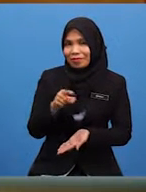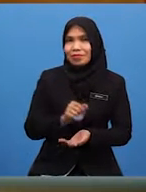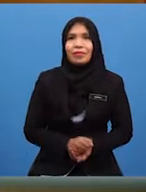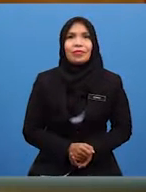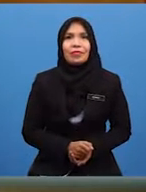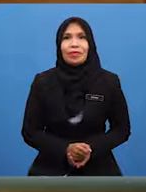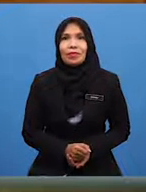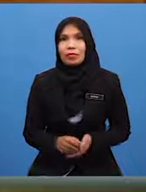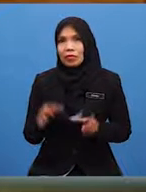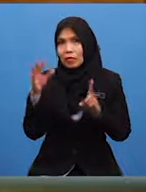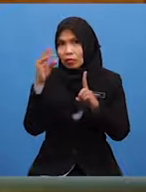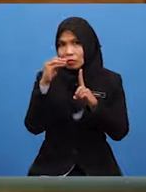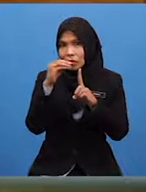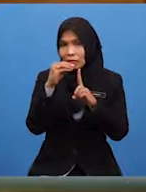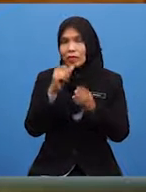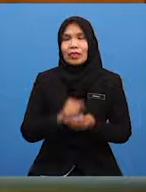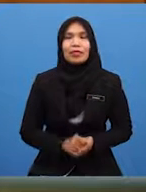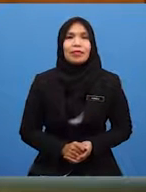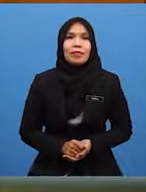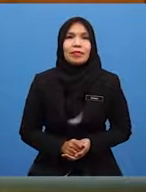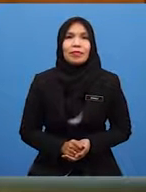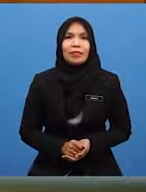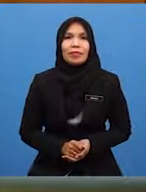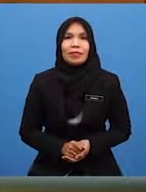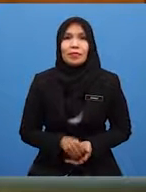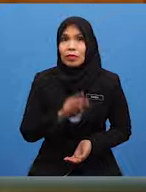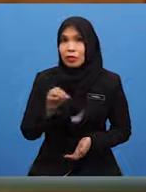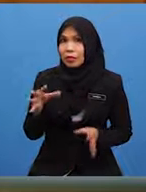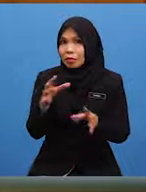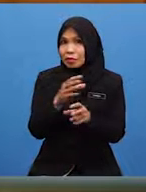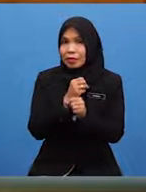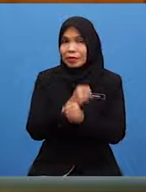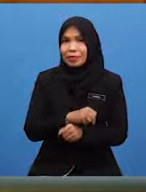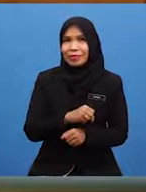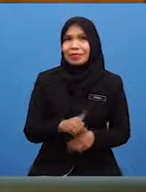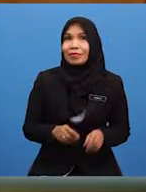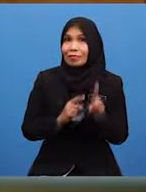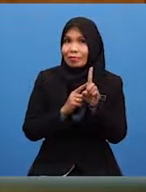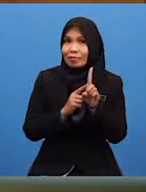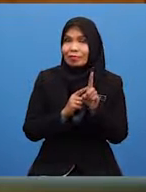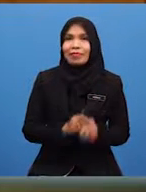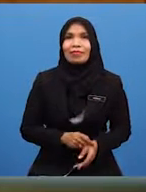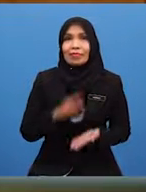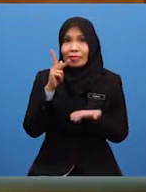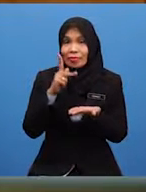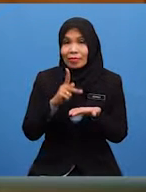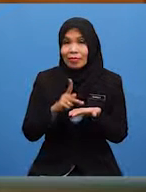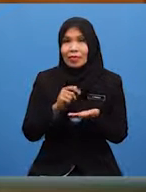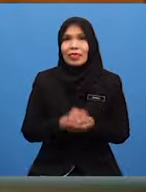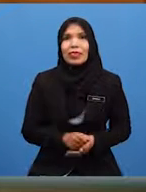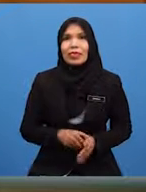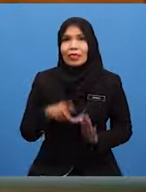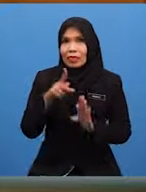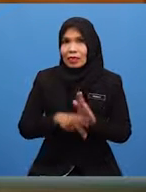Objektif pembelajaran kita pada hari ini ialah murid dapat 1. Mengenal pasti